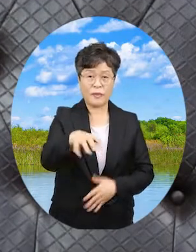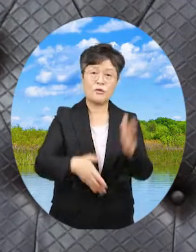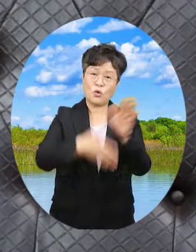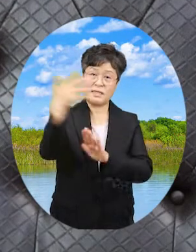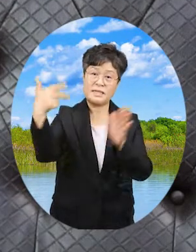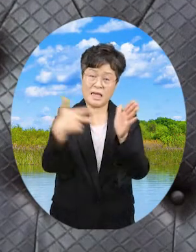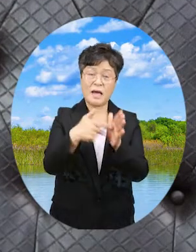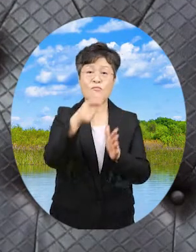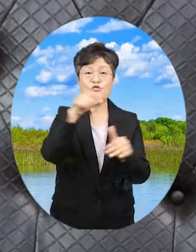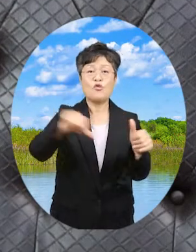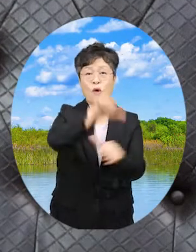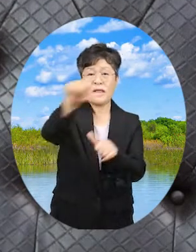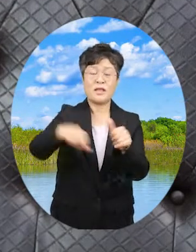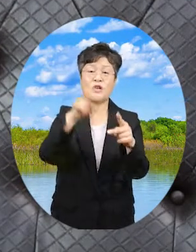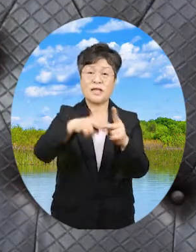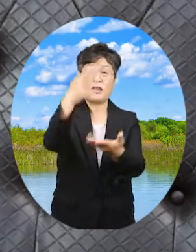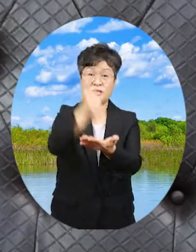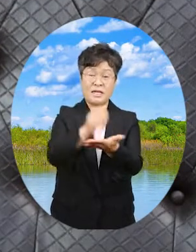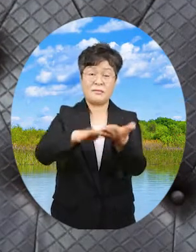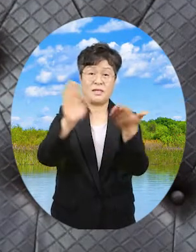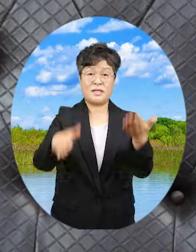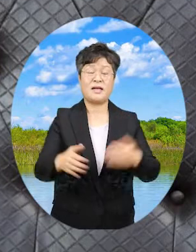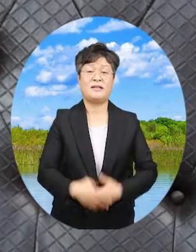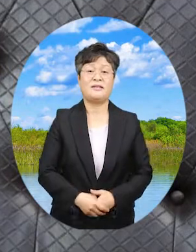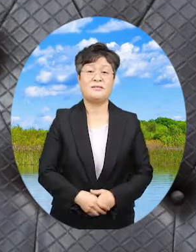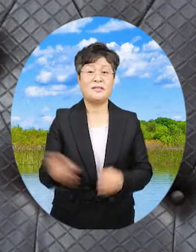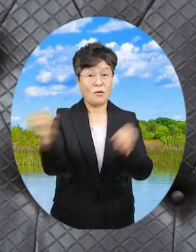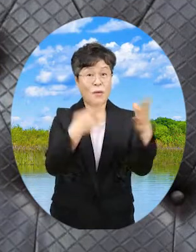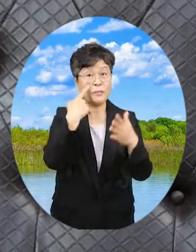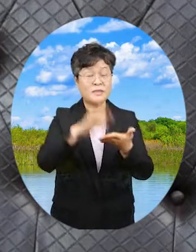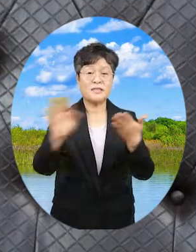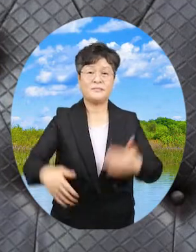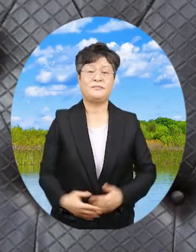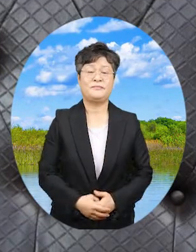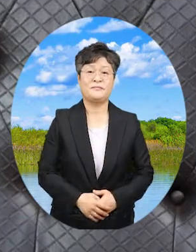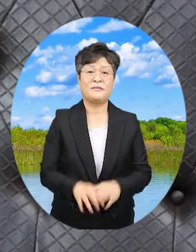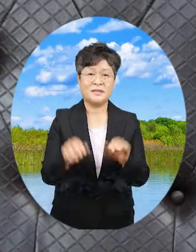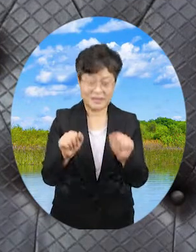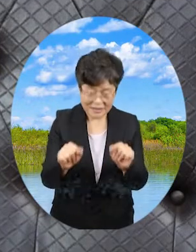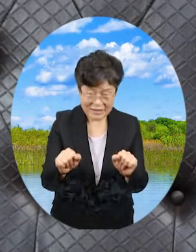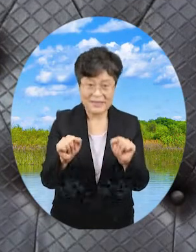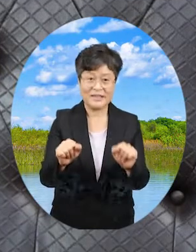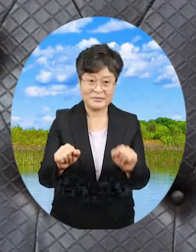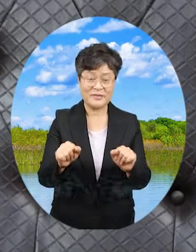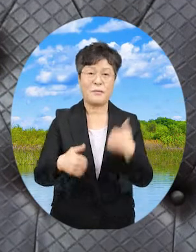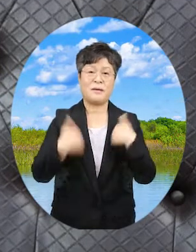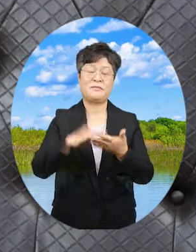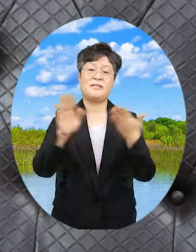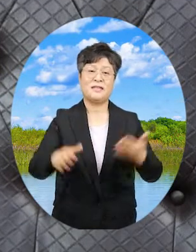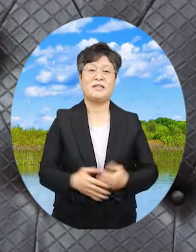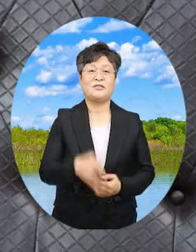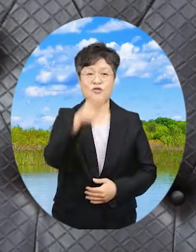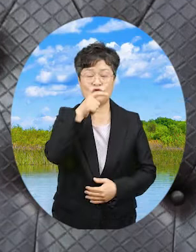2018년도에 들어왔는데요. 그 전에는 수원 지역 하천 유역 네트워크라고 하는 수원 지역에 27개의 다양한 시민단체로 구성이 되어